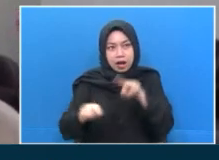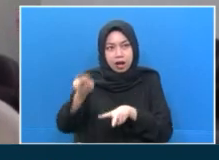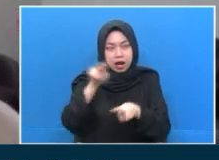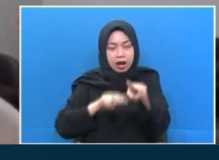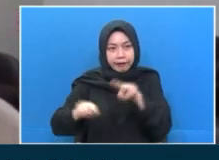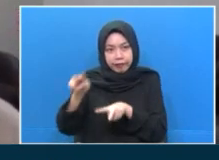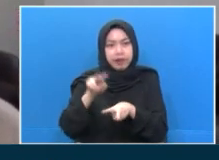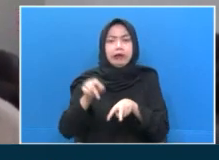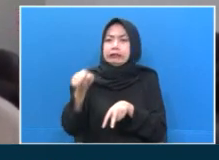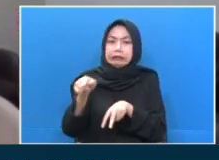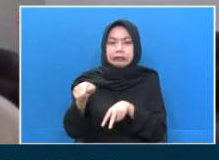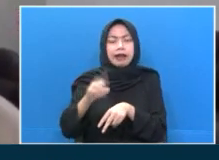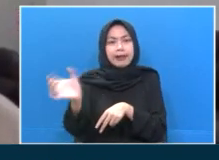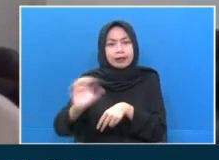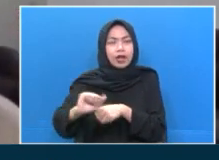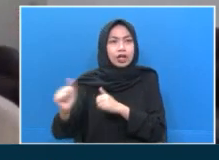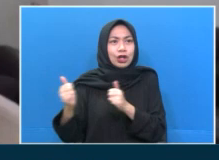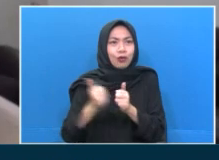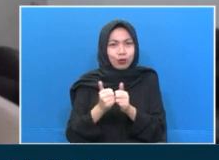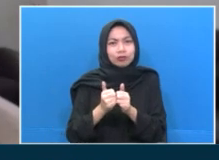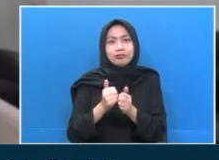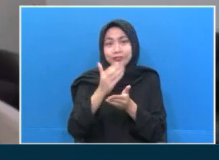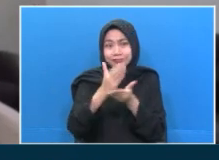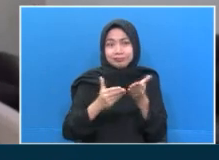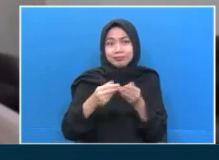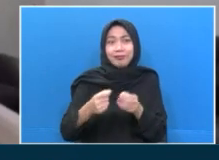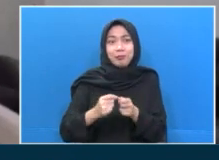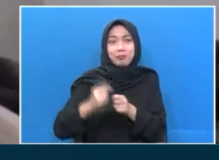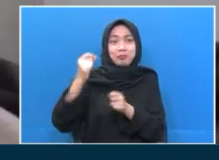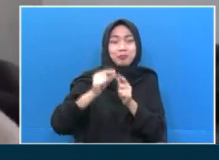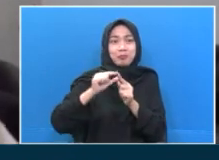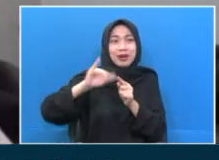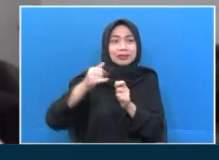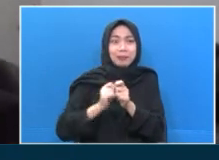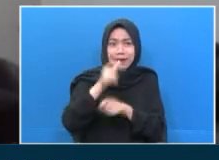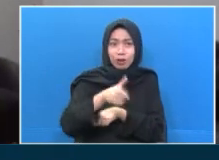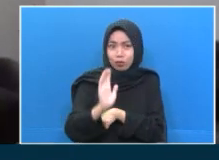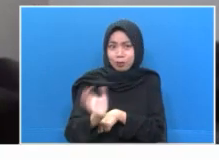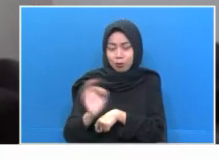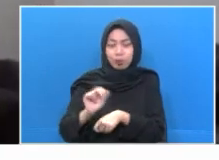mereka-mereka itu telah memenuhi kewajiban perpajakannya.